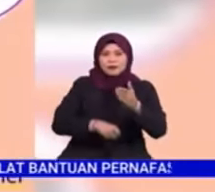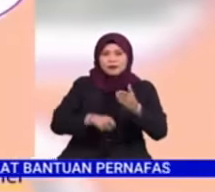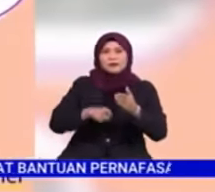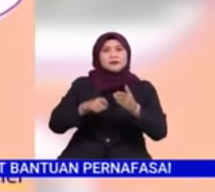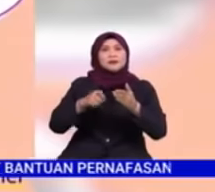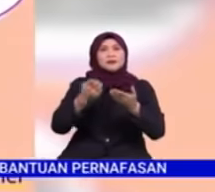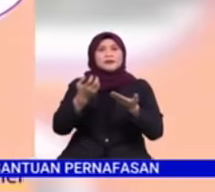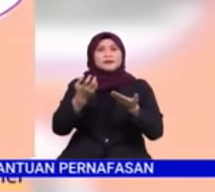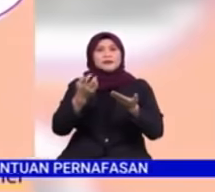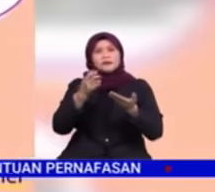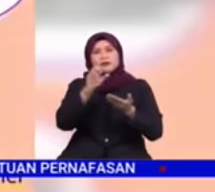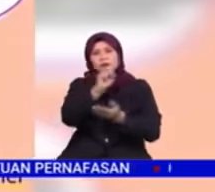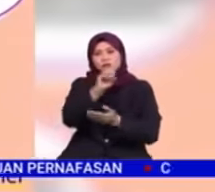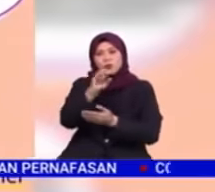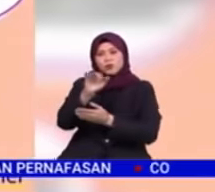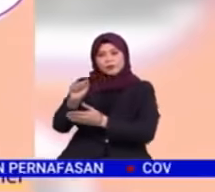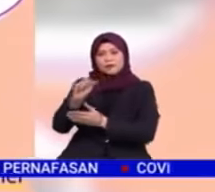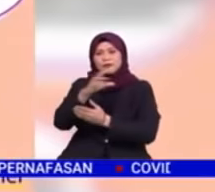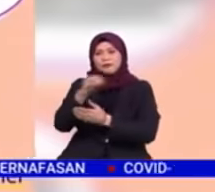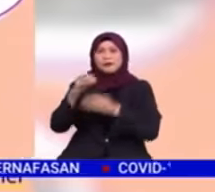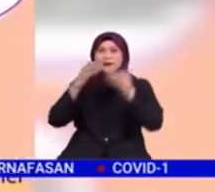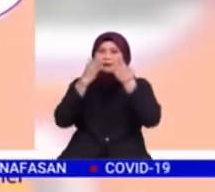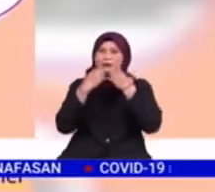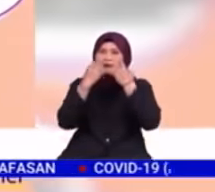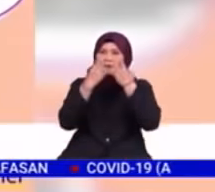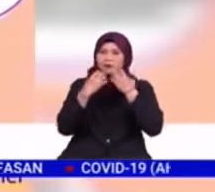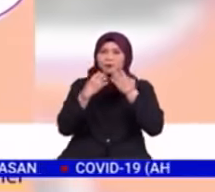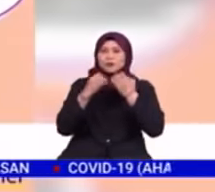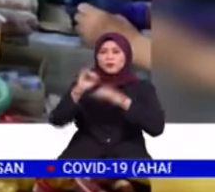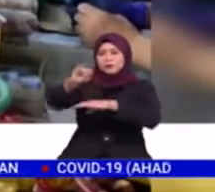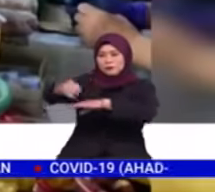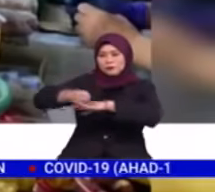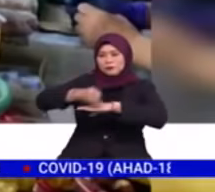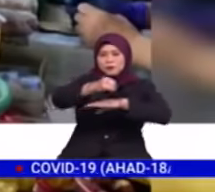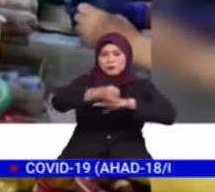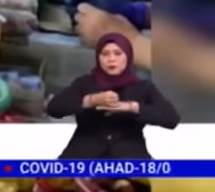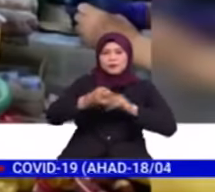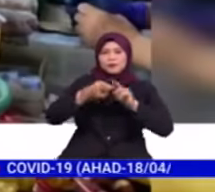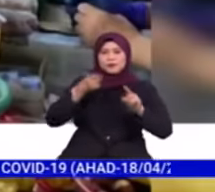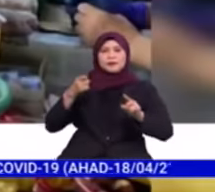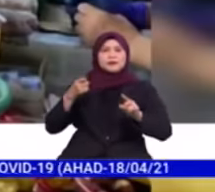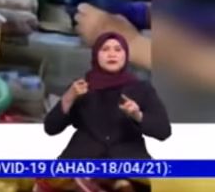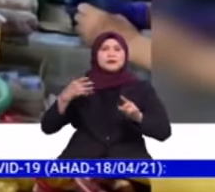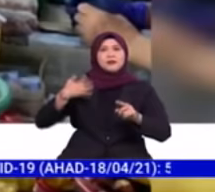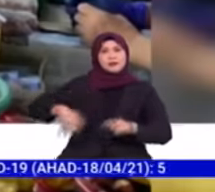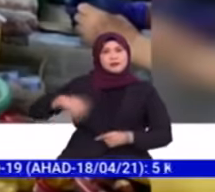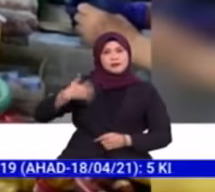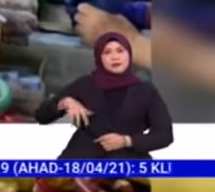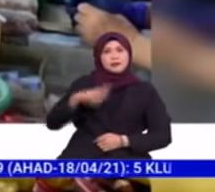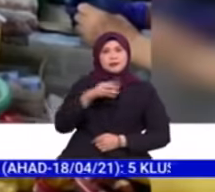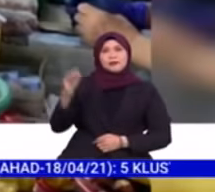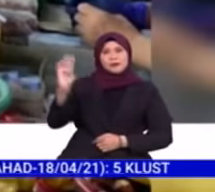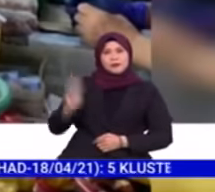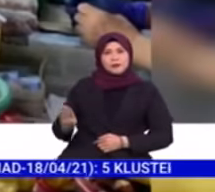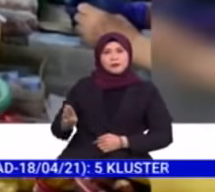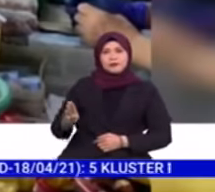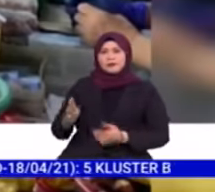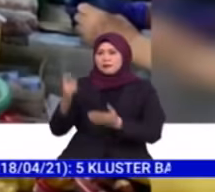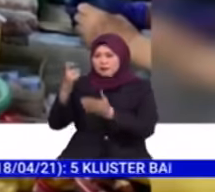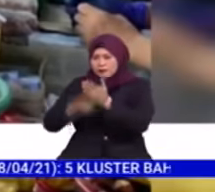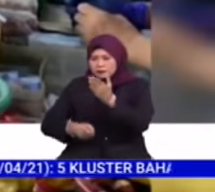ternak yang yaitu soyal dan jagung yang sebanyak hanya diimport dari Ajeng tisnadja Brazil mereka akan